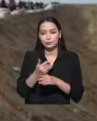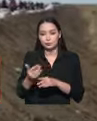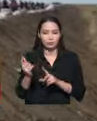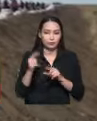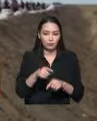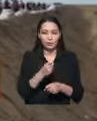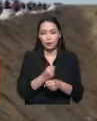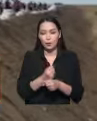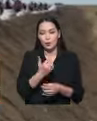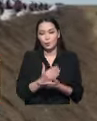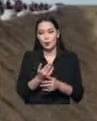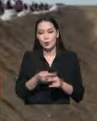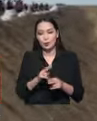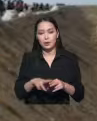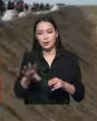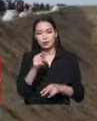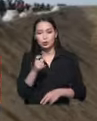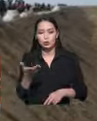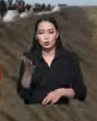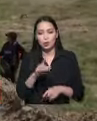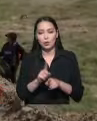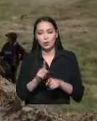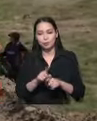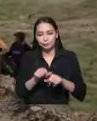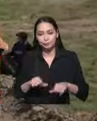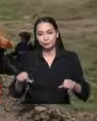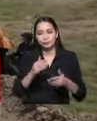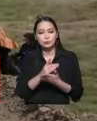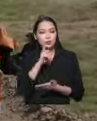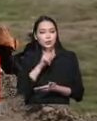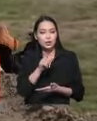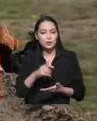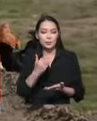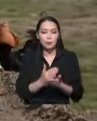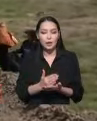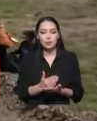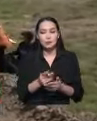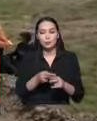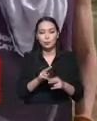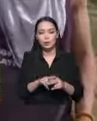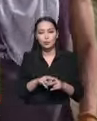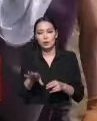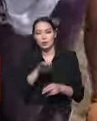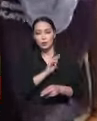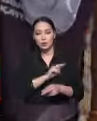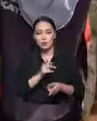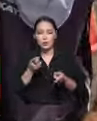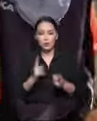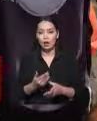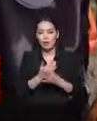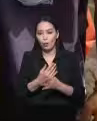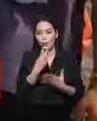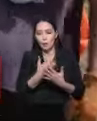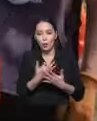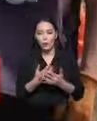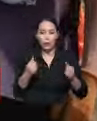азат ойлы жүрегінде оты бар 100-ден астам жалынды жас жиналған. Әрқайсысы жеке жұмысымен оқуын қоя тұрып, нағыз көмек керек ортада